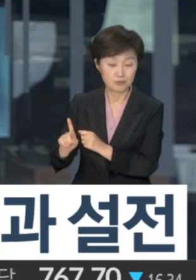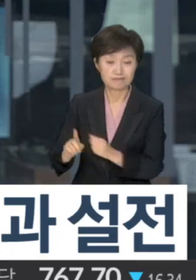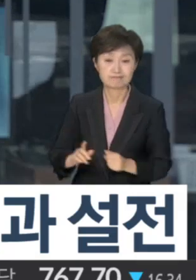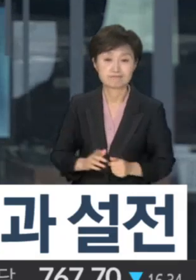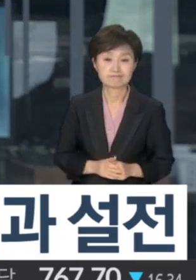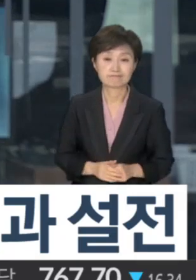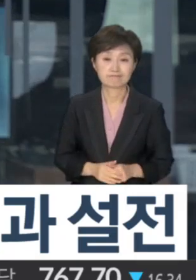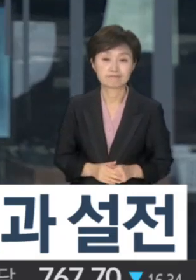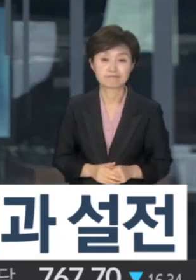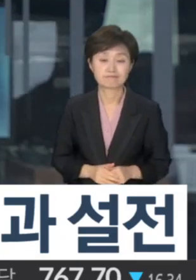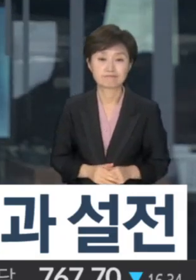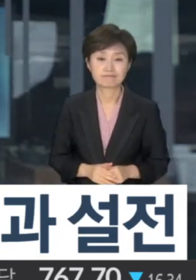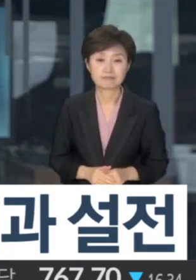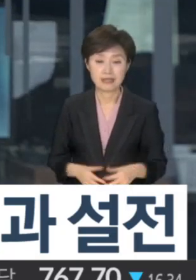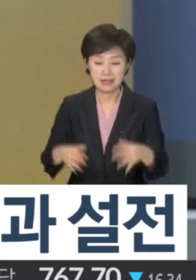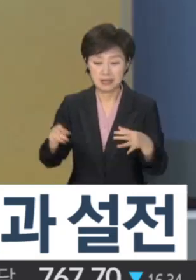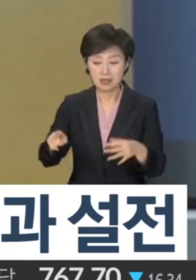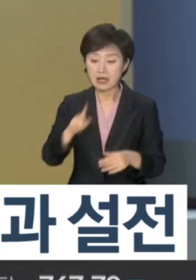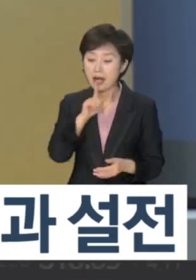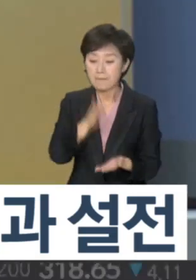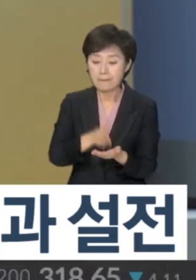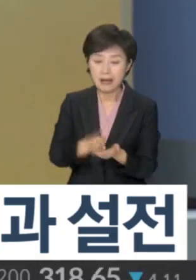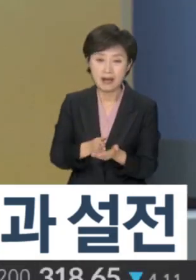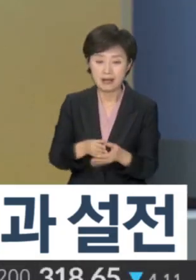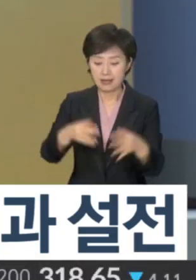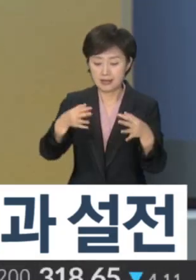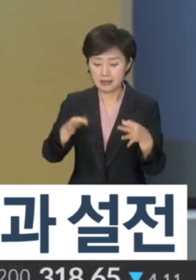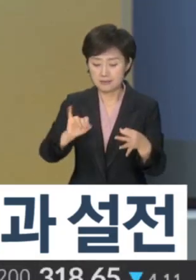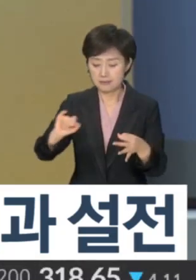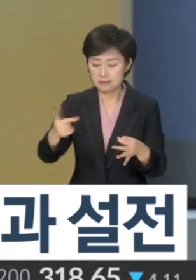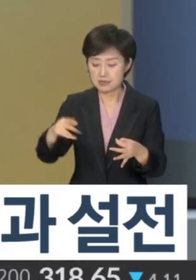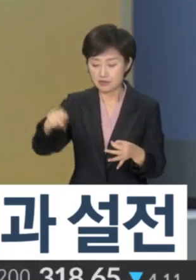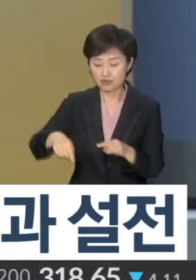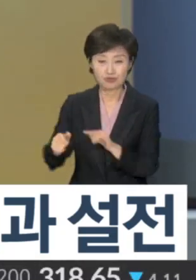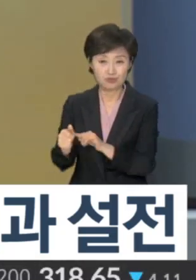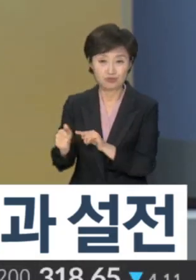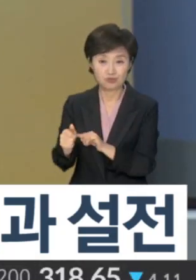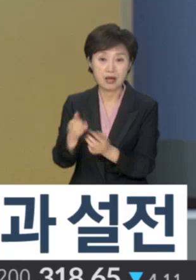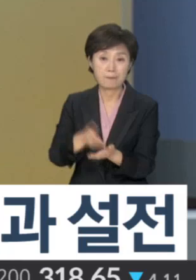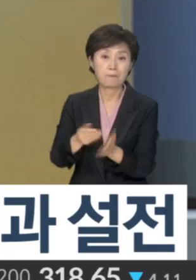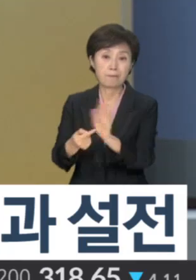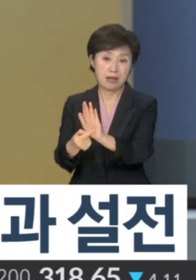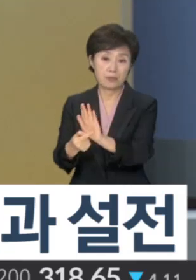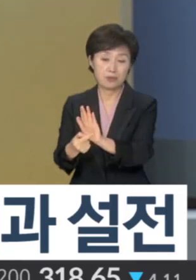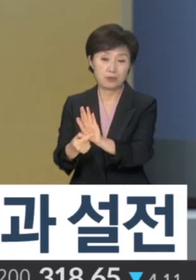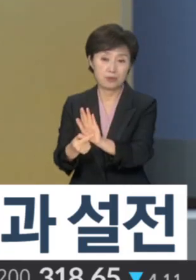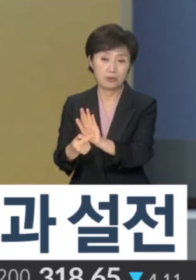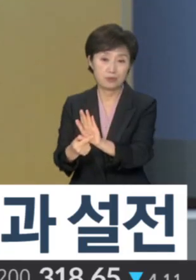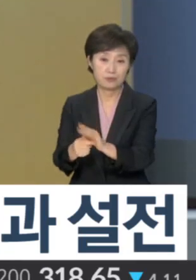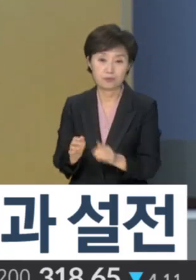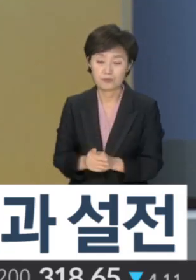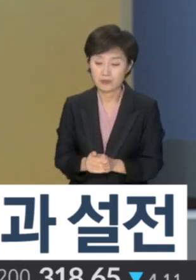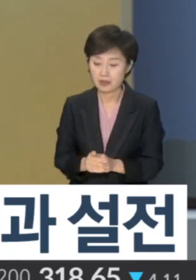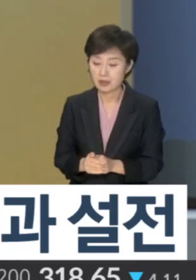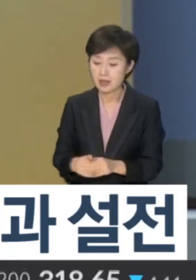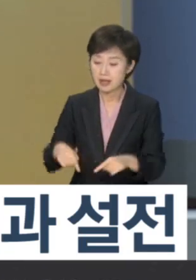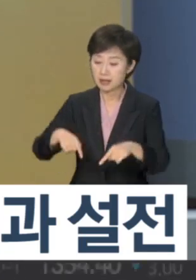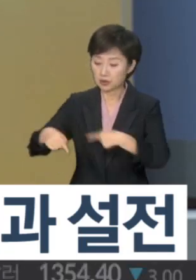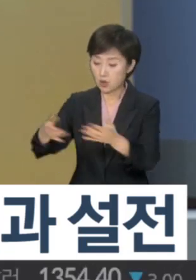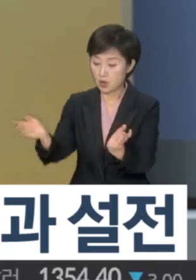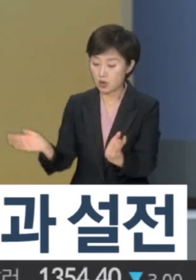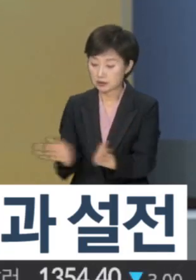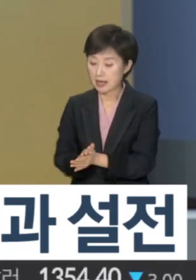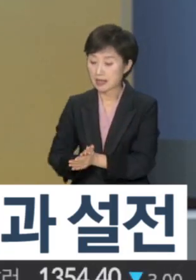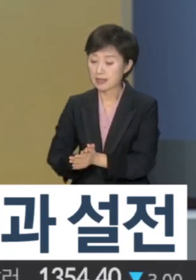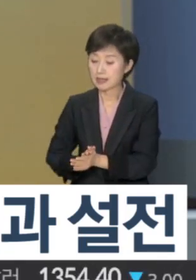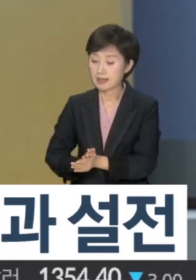입장인 겁니까? 의견인 겁니까? 김민수 대변인이 아침 방송에 나가서 아마 했던 코멘트가 이렇게 나오는 것 같아서 대변이 된 발언이다라고 하니까 공식적인